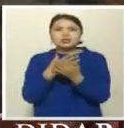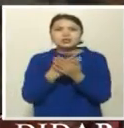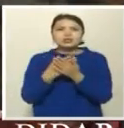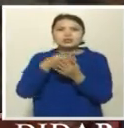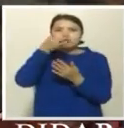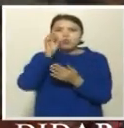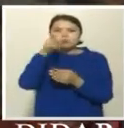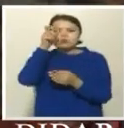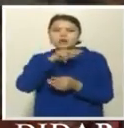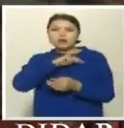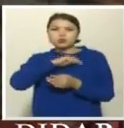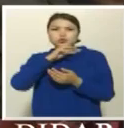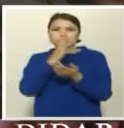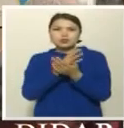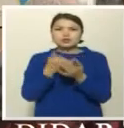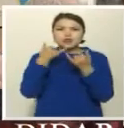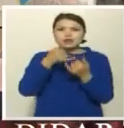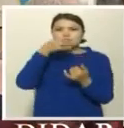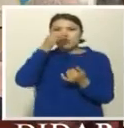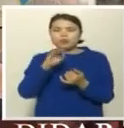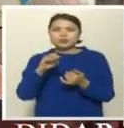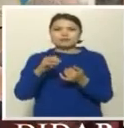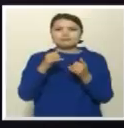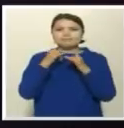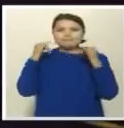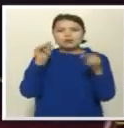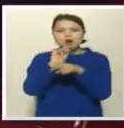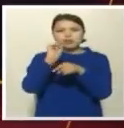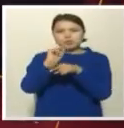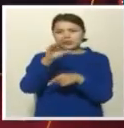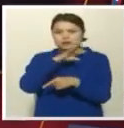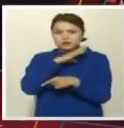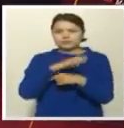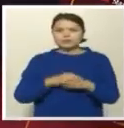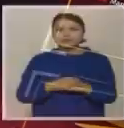барлаушылар қызметтегі геологтарға тәжірибелерімен бөлісті. Ақсындар Табылды, Саламат Қайыпов, Дидар.